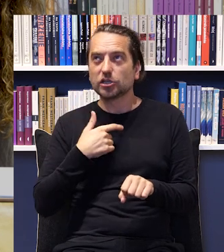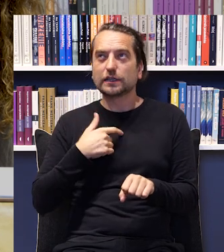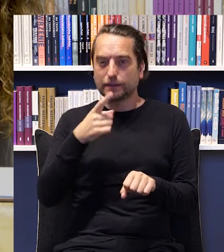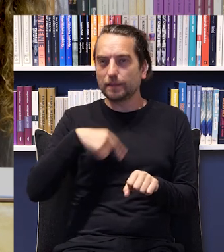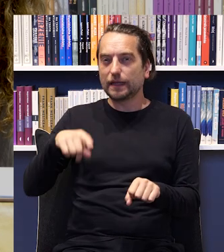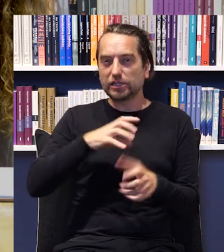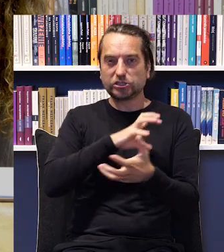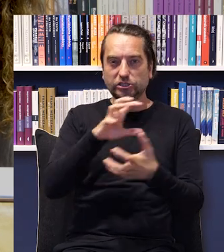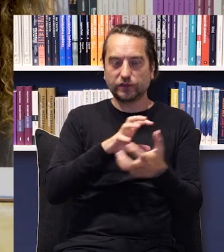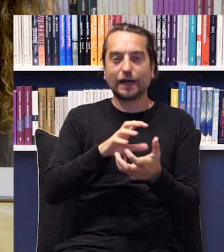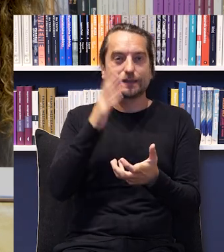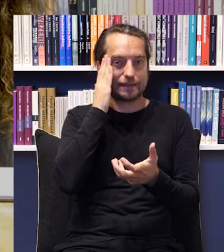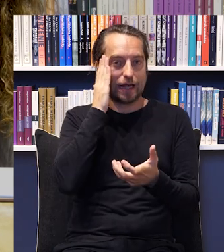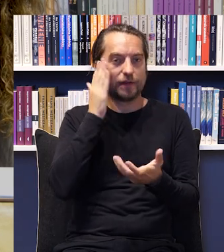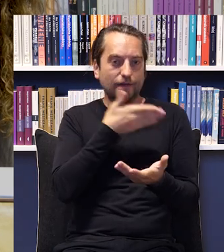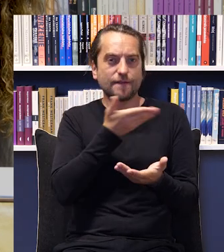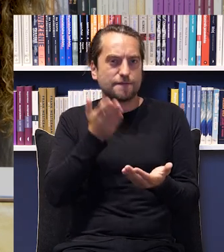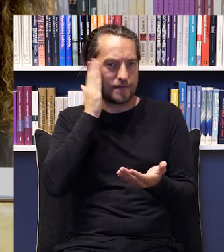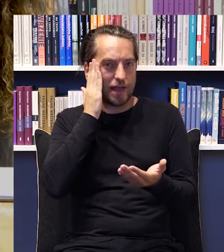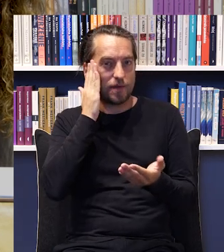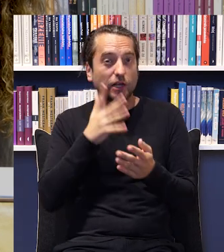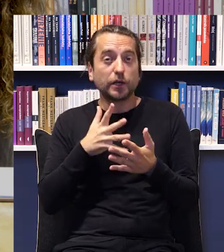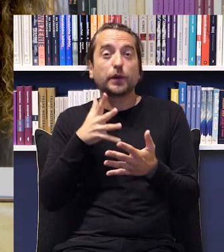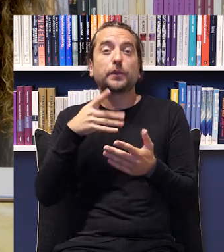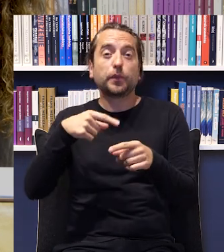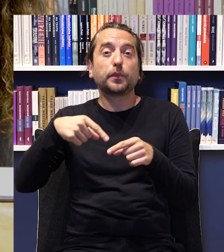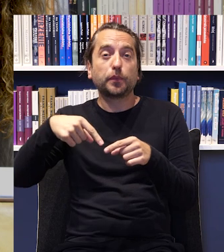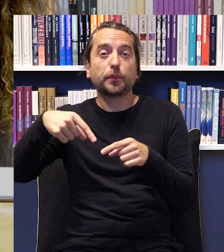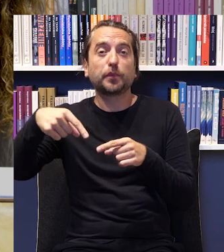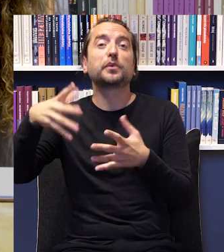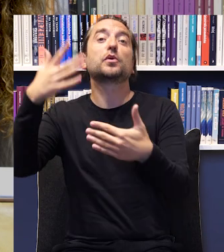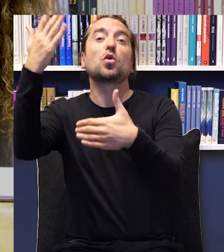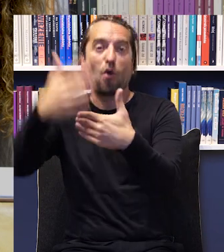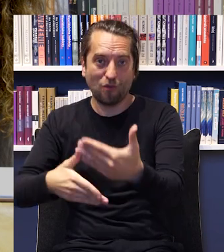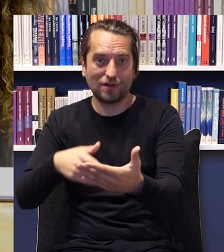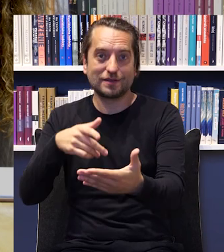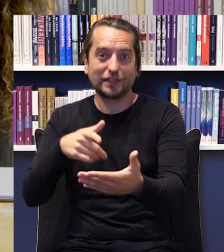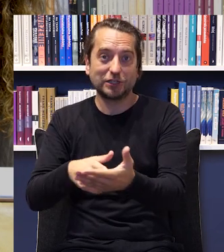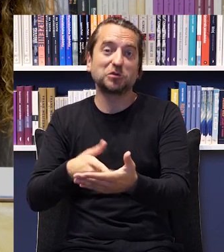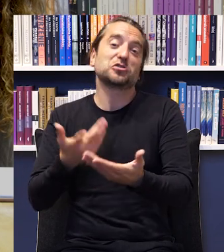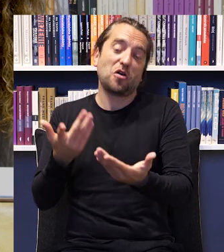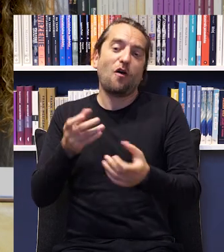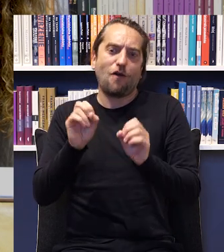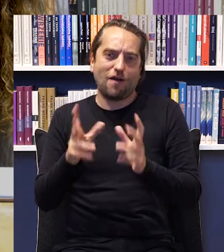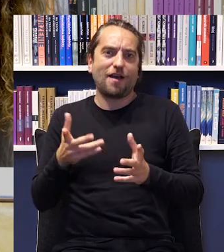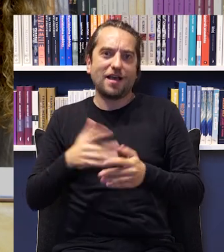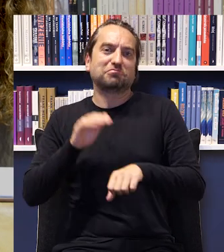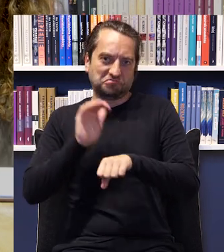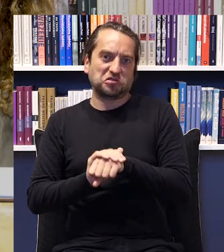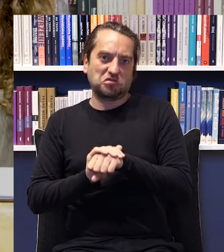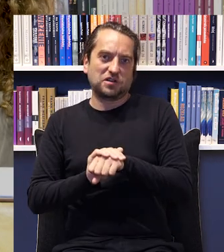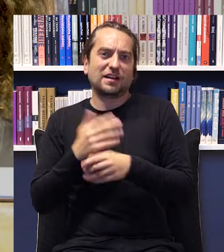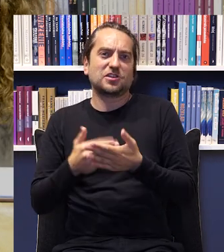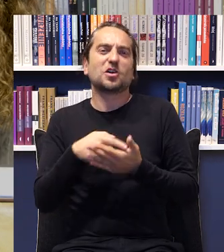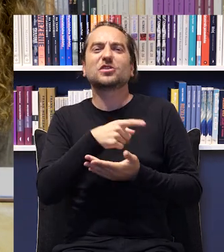znamy, zmierzałby do ewidentnego końca, byłoby pocieszające w tym sensie, że on jest naprawdę nie w